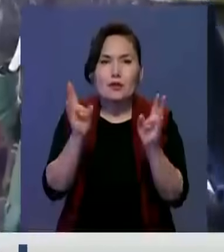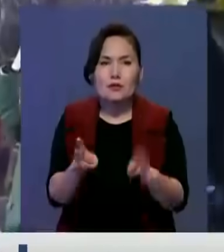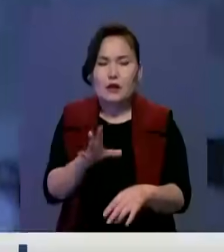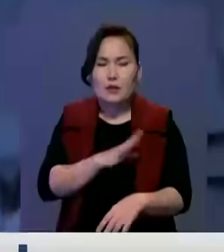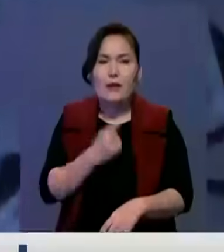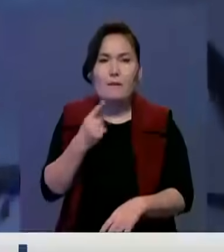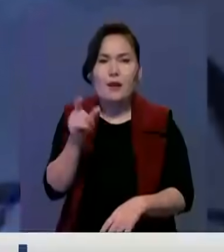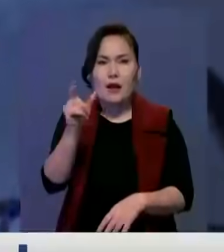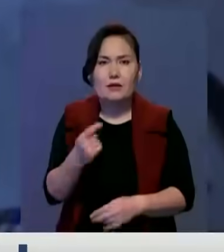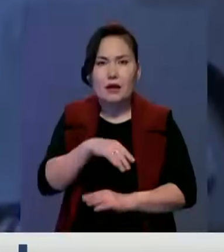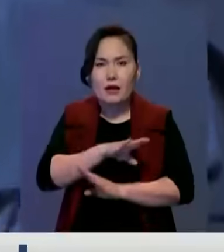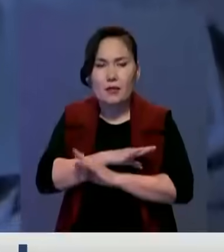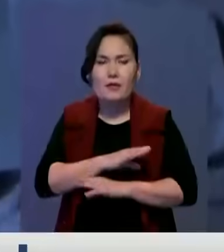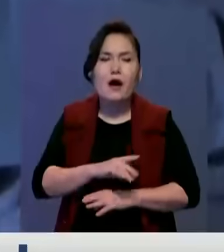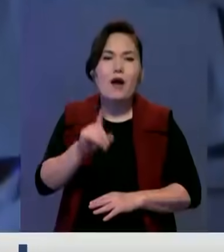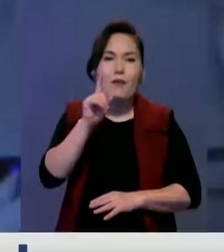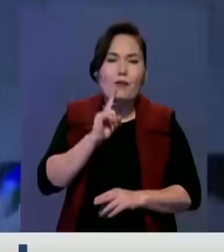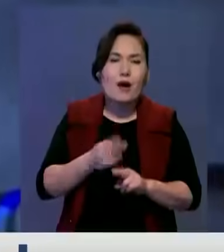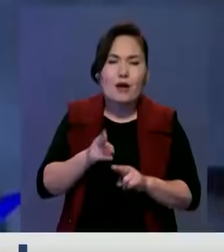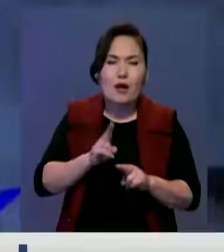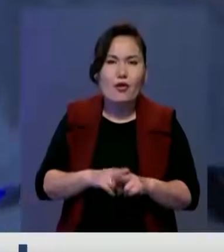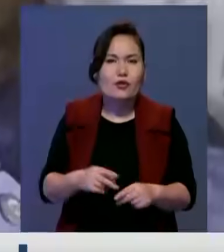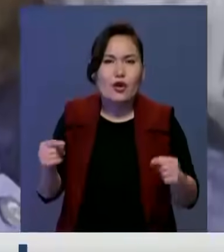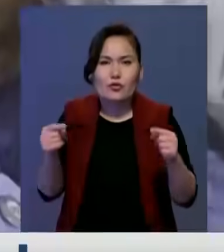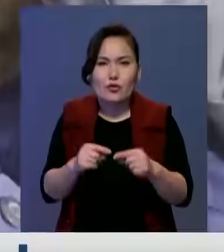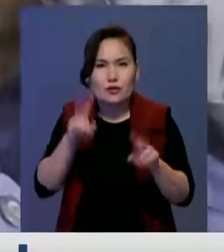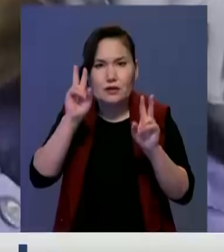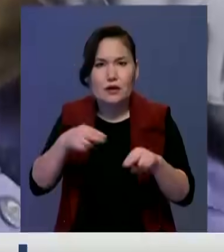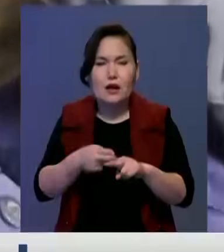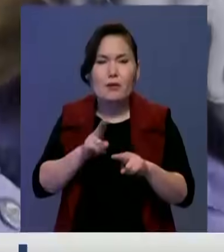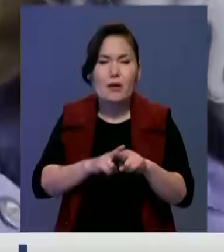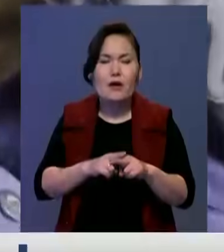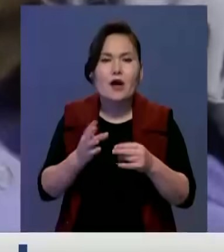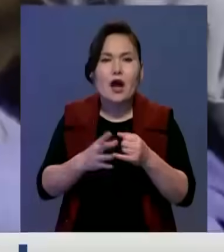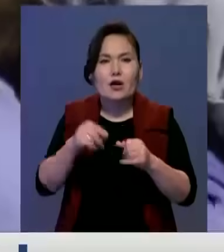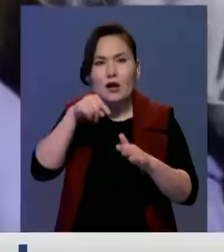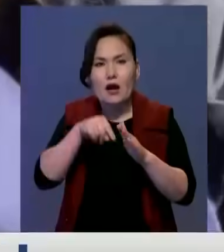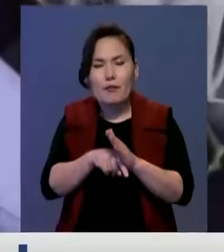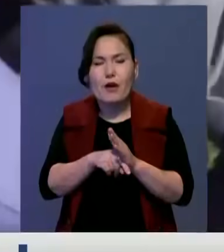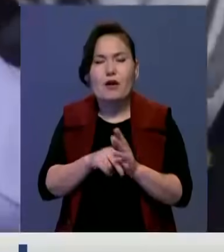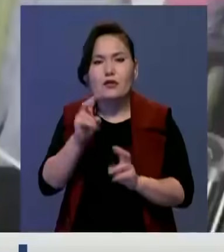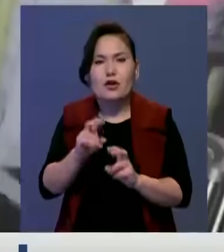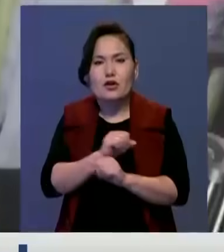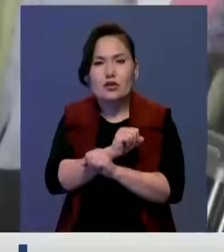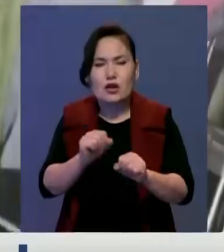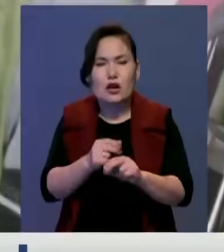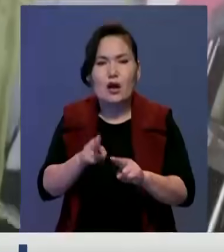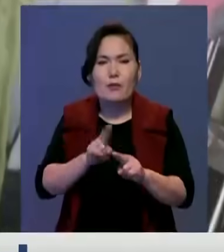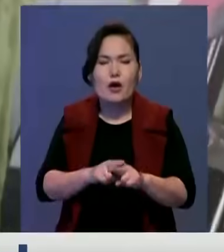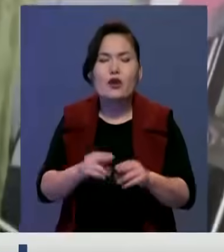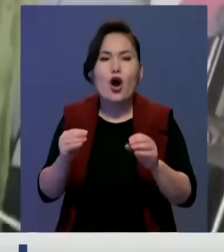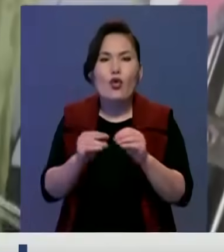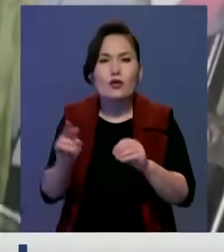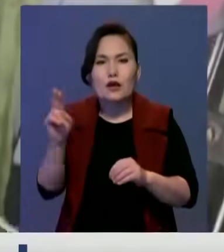деген ақпарат бар, бірақ әзірге қаралы хабар ресми расталған жоқ. Алтын кеніндегі жарылыс 10 қаңтарда болып, шығар есігі